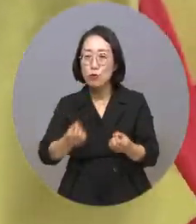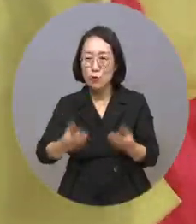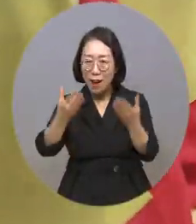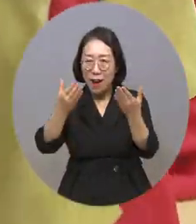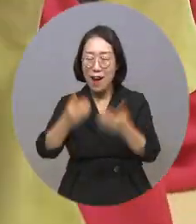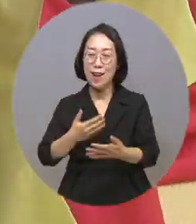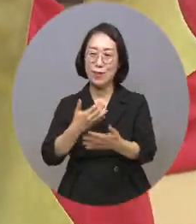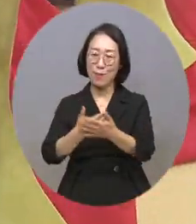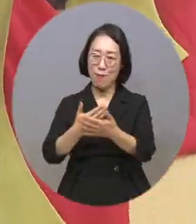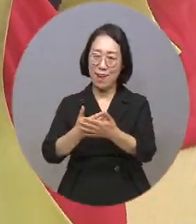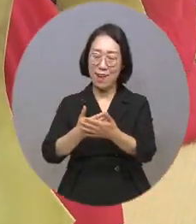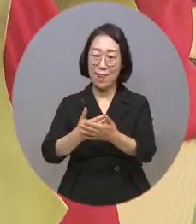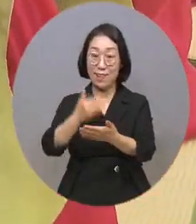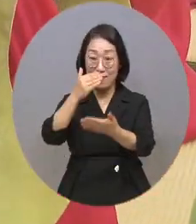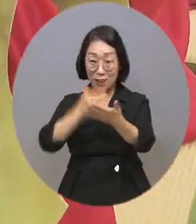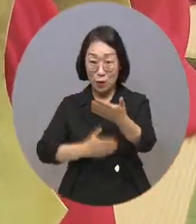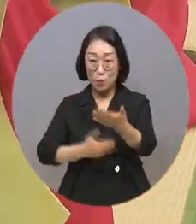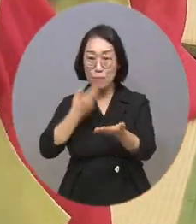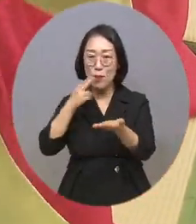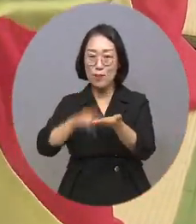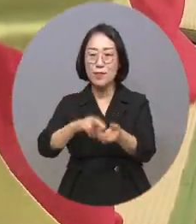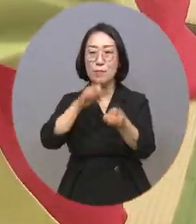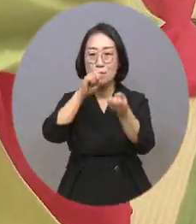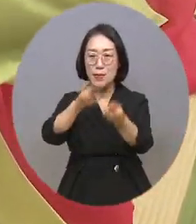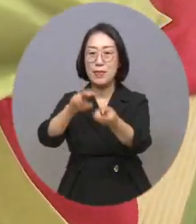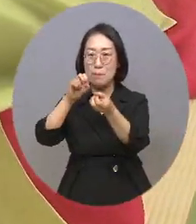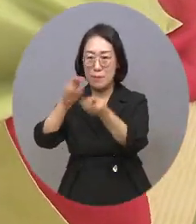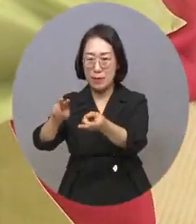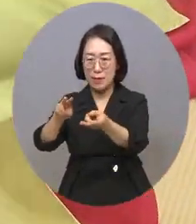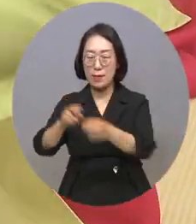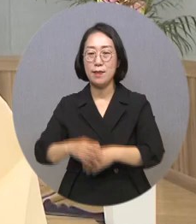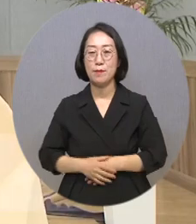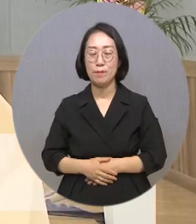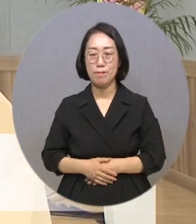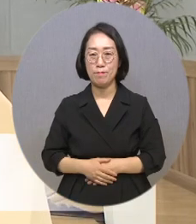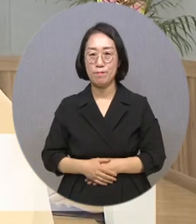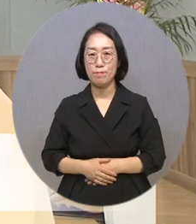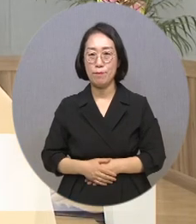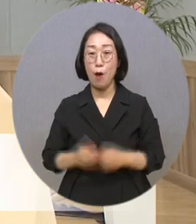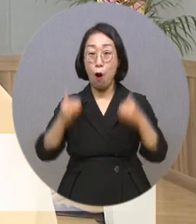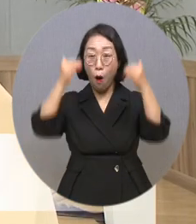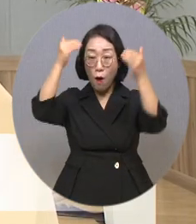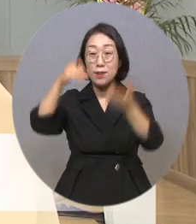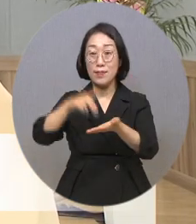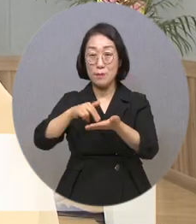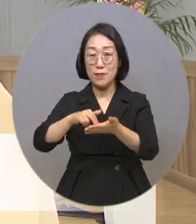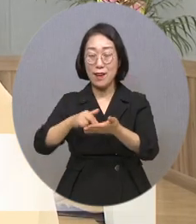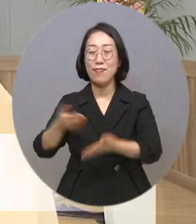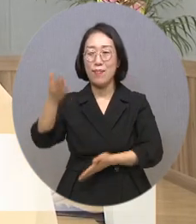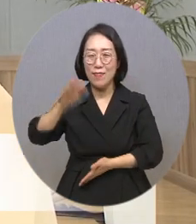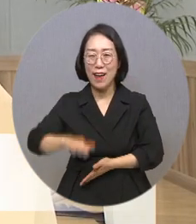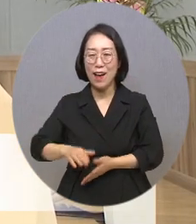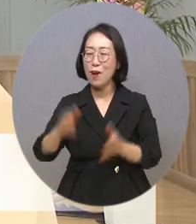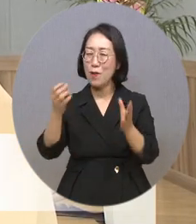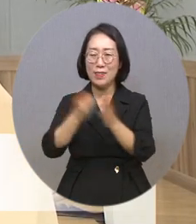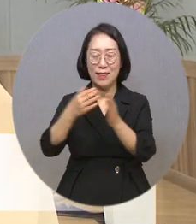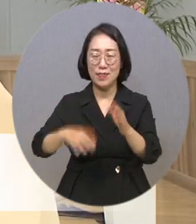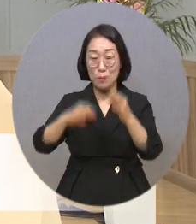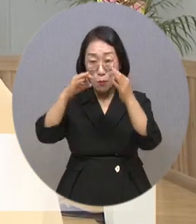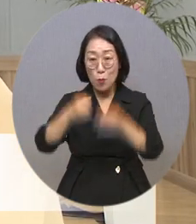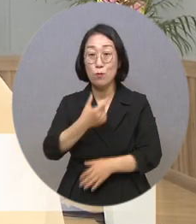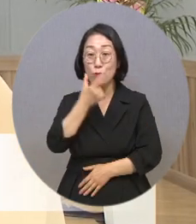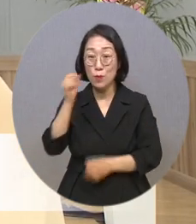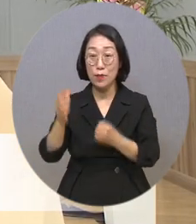스무 살이라는 메시지로 축하 카드도 전달하였습니다. 어른으로서 미숙한 점이 있기 때문에 이제